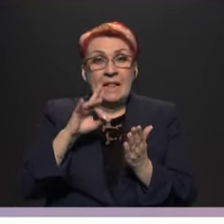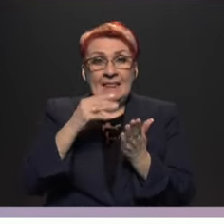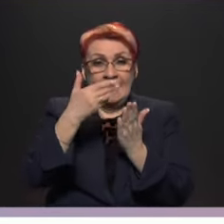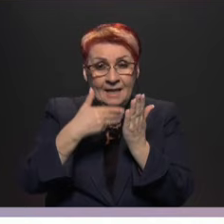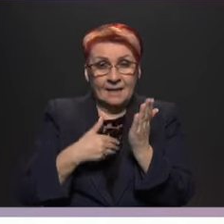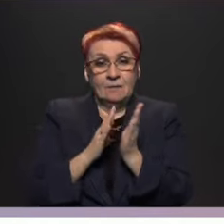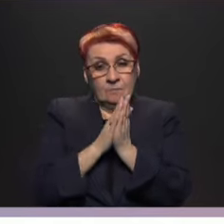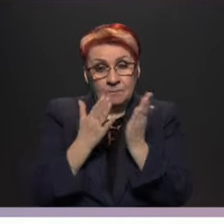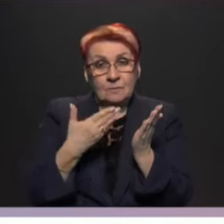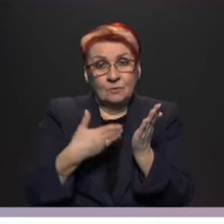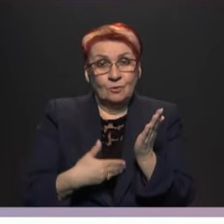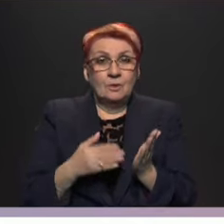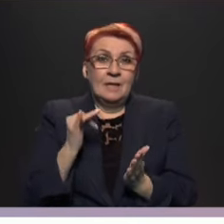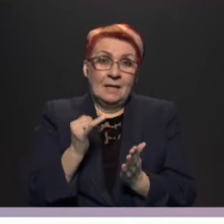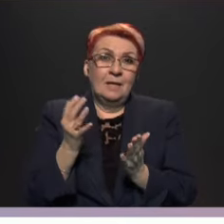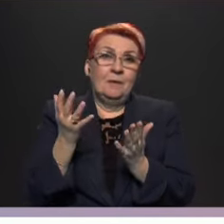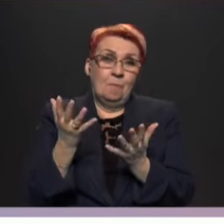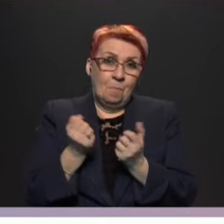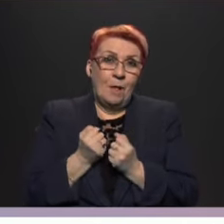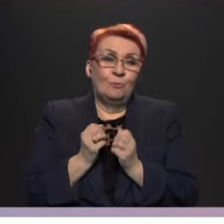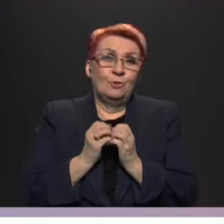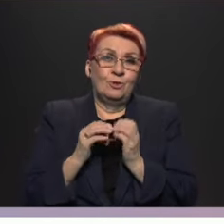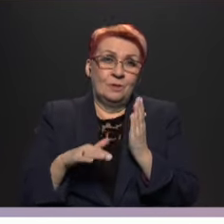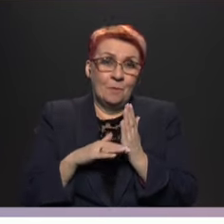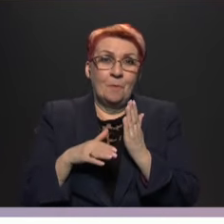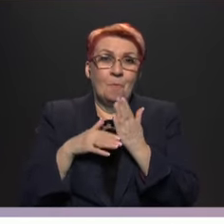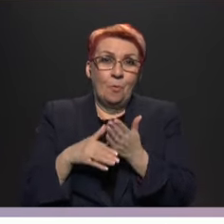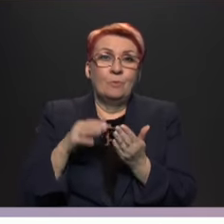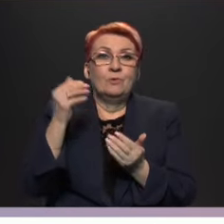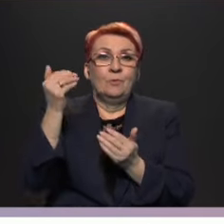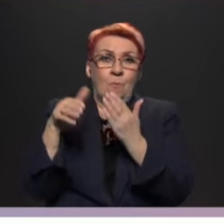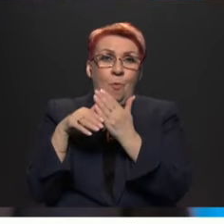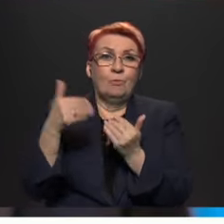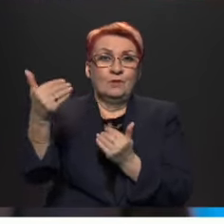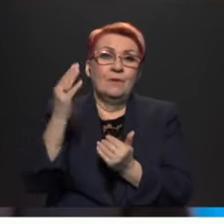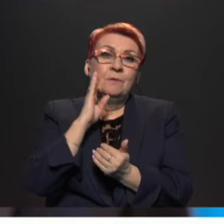читайте, и получит помощь и ваша матушка, да?